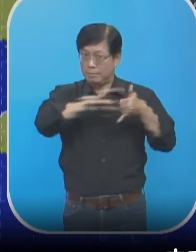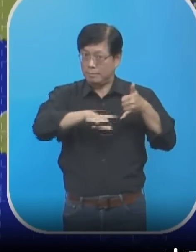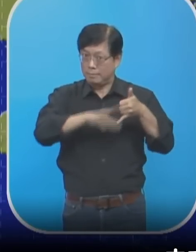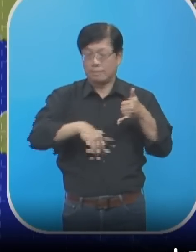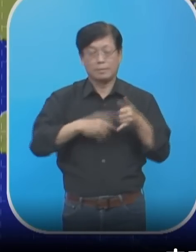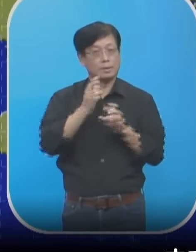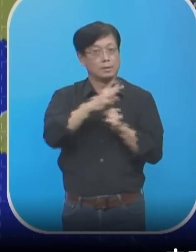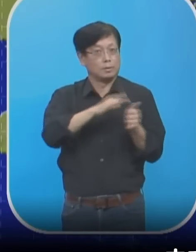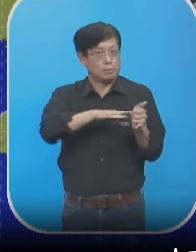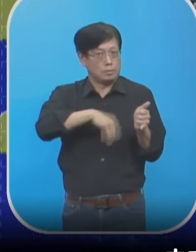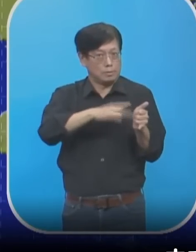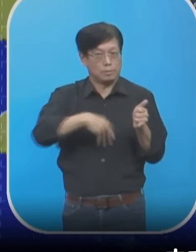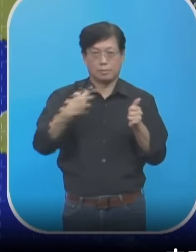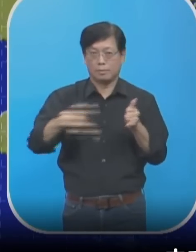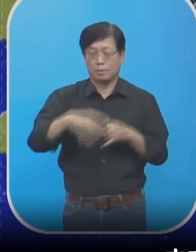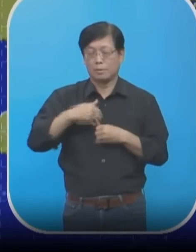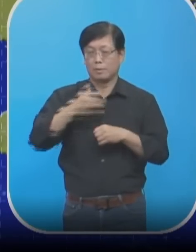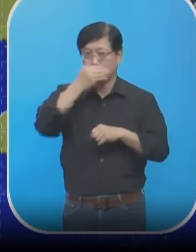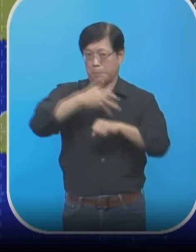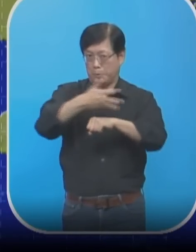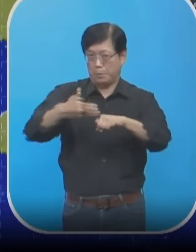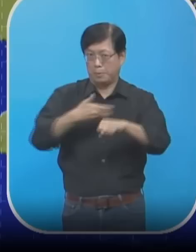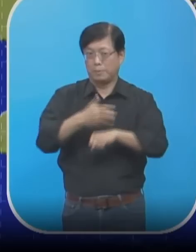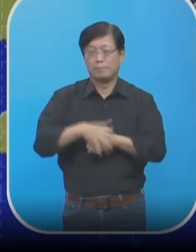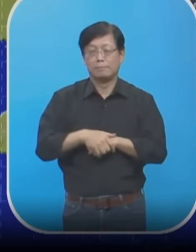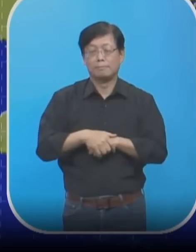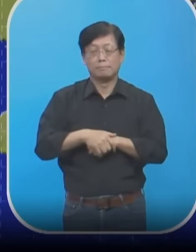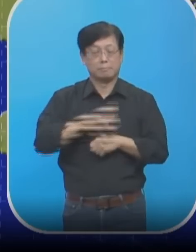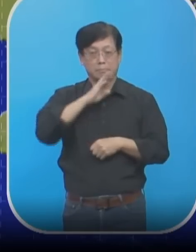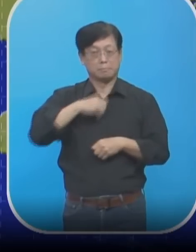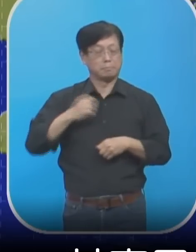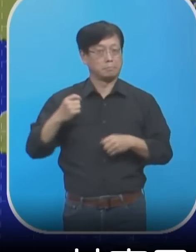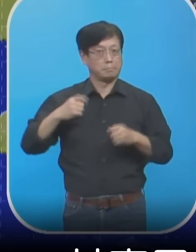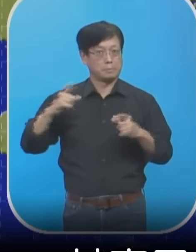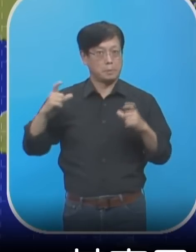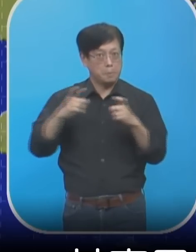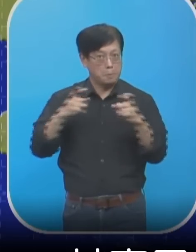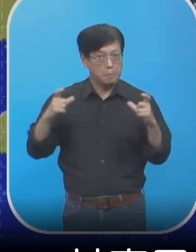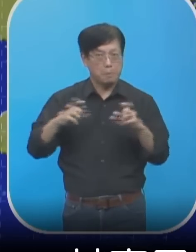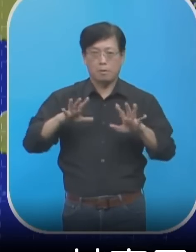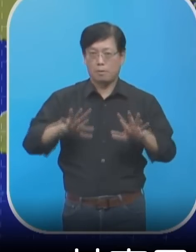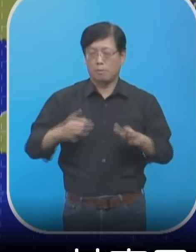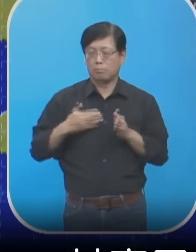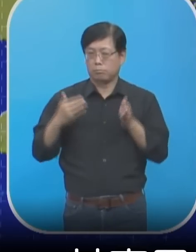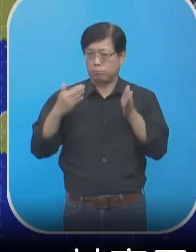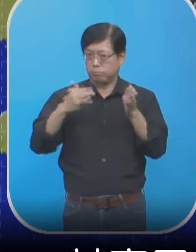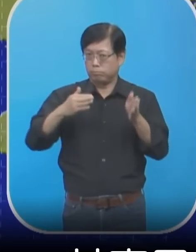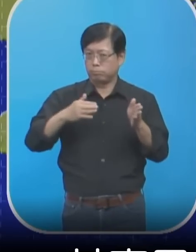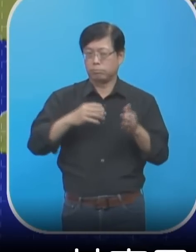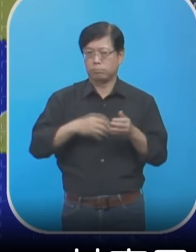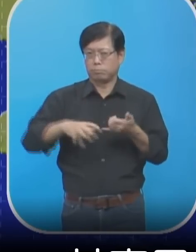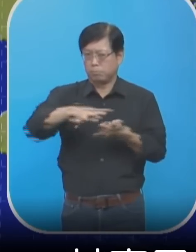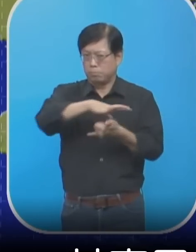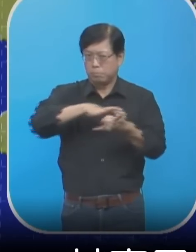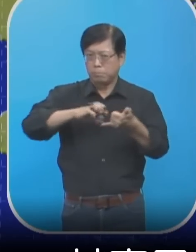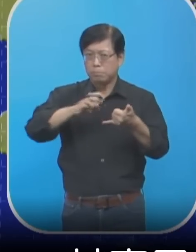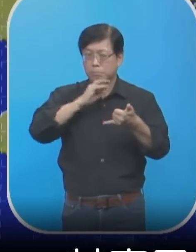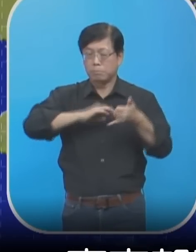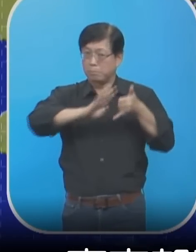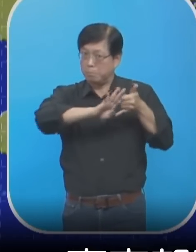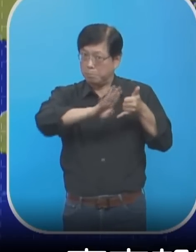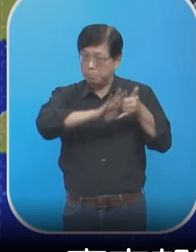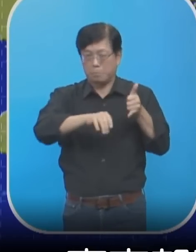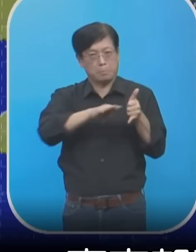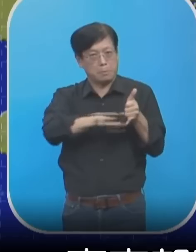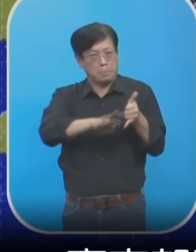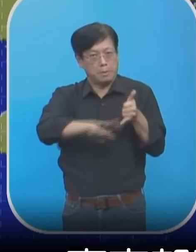新竹以南的县市，还有澎湖。那在台风的暴风圈，其实目前已经正在涵盖着我们的东部、